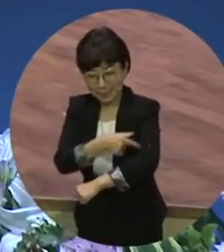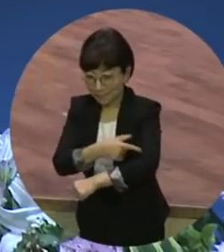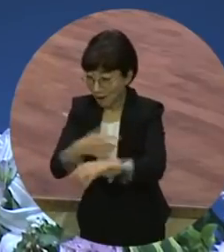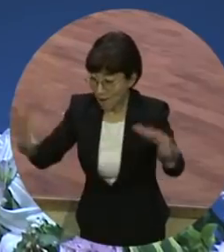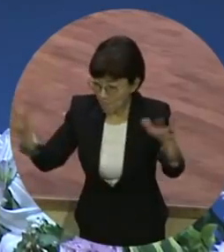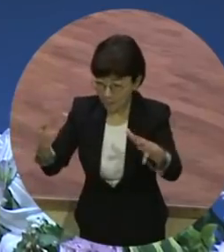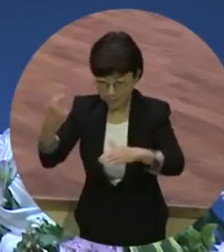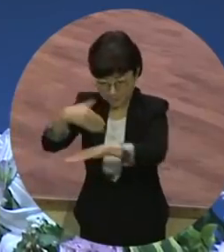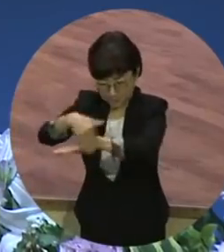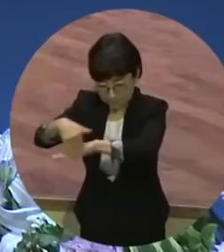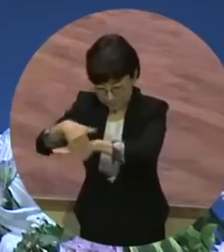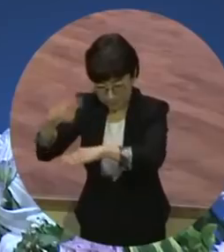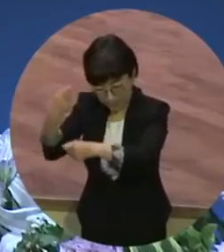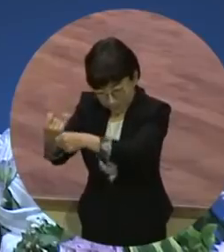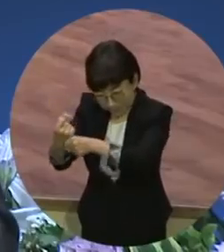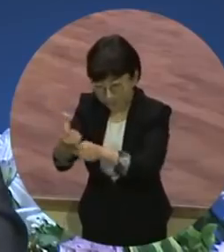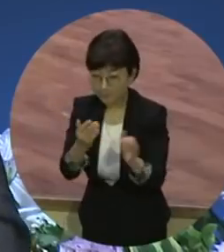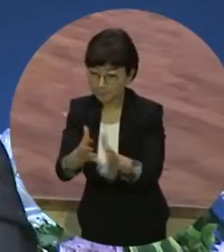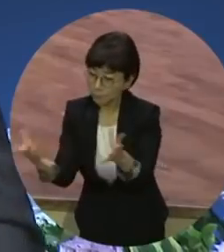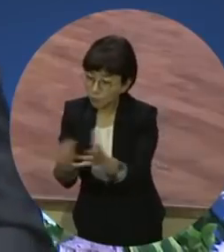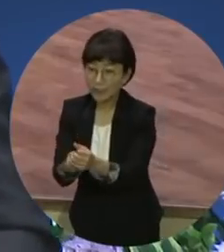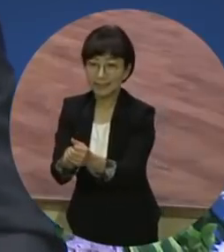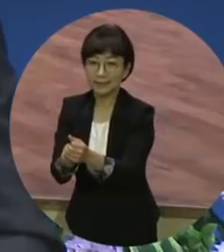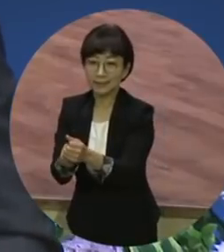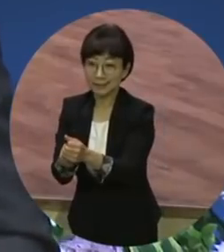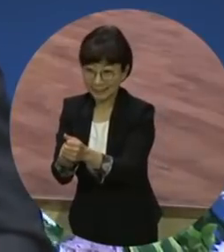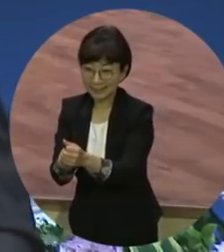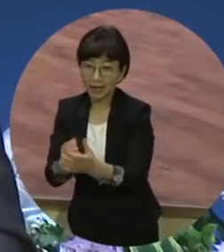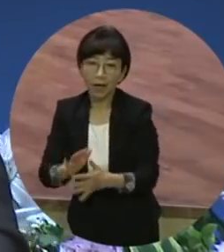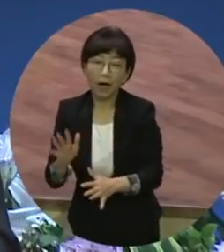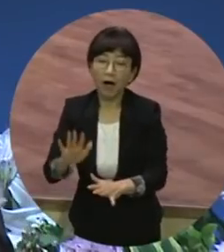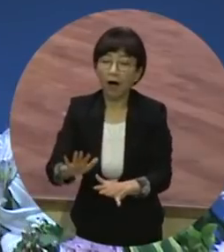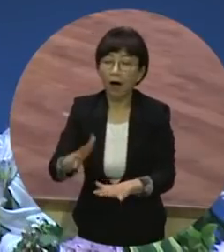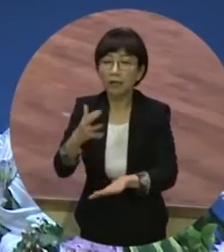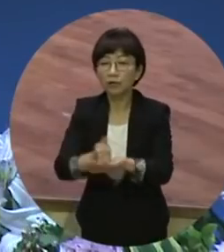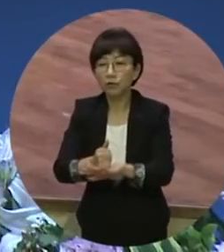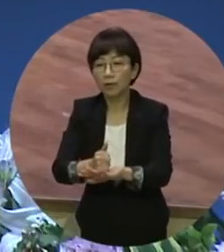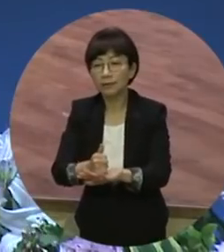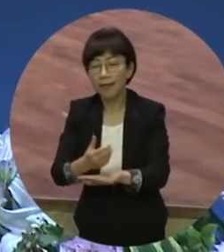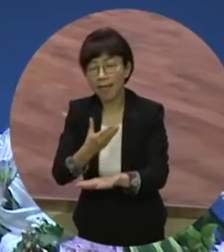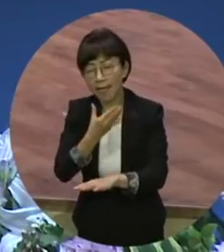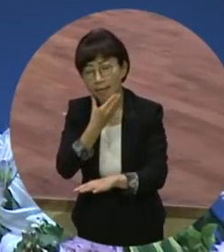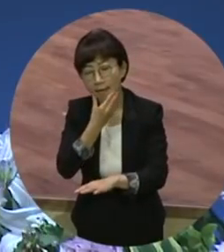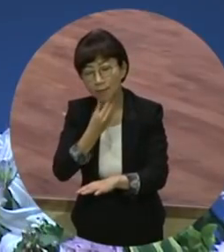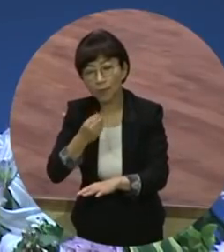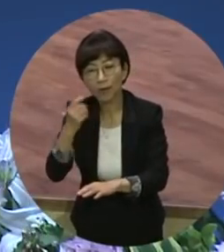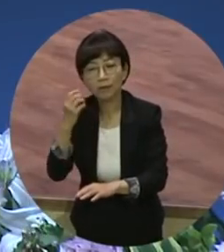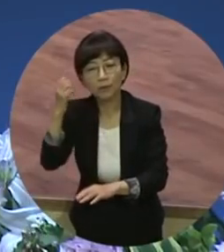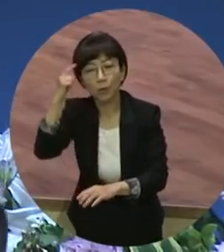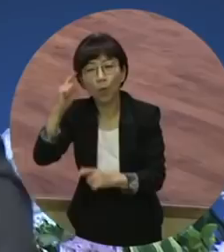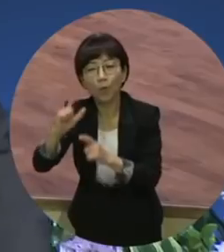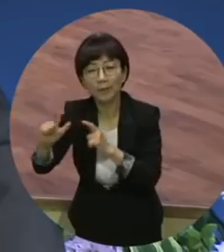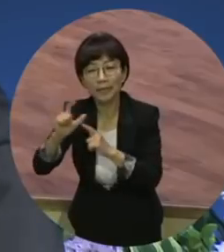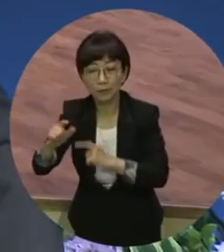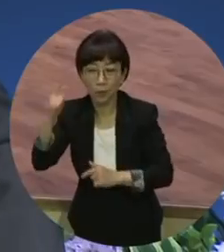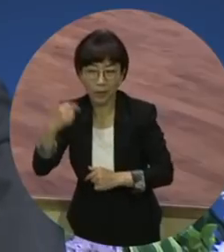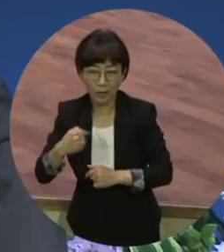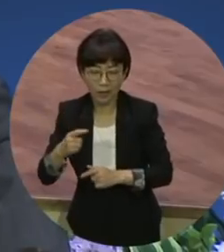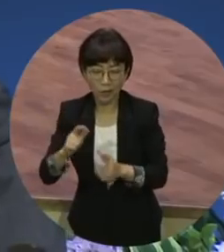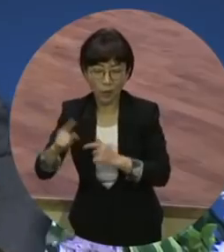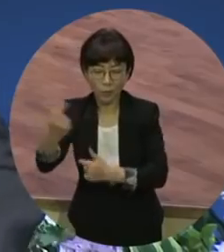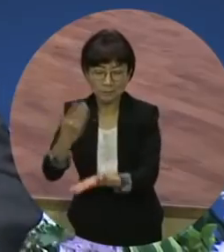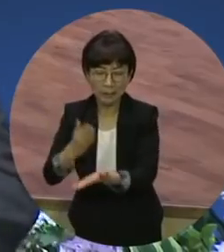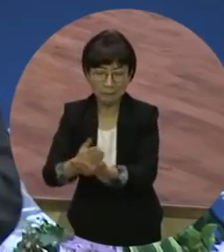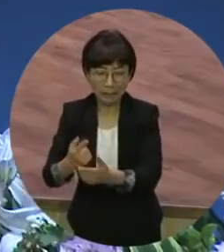모여서 기획하고 또 준비했습니다. 나중에는 행복한 고민에 빠진 거예요. 더 이상 안 왔으면 좋겠다.